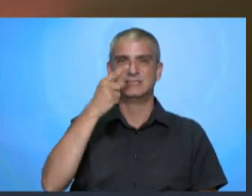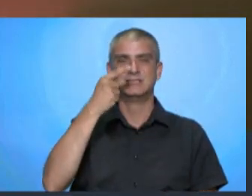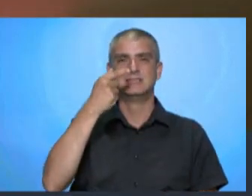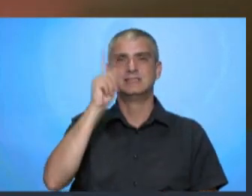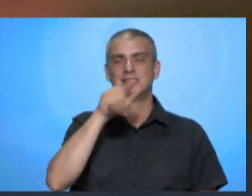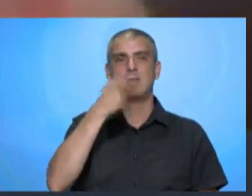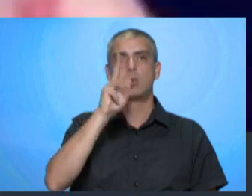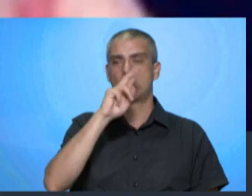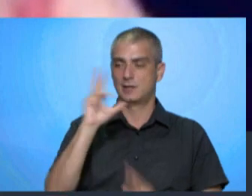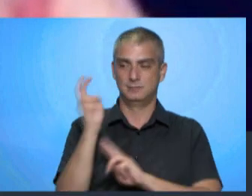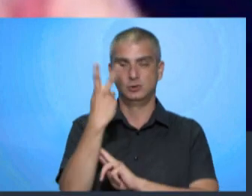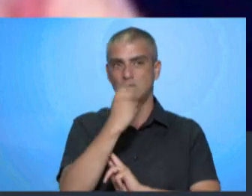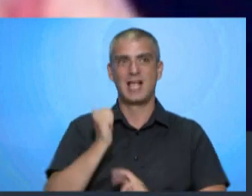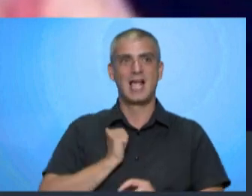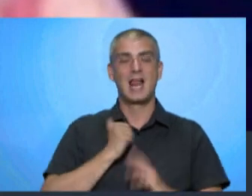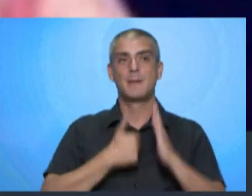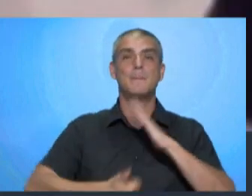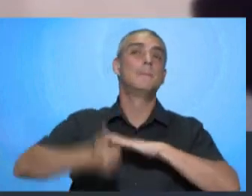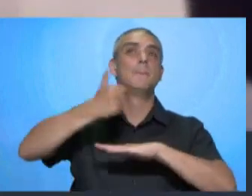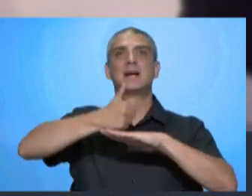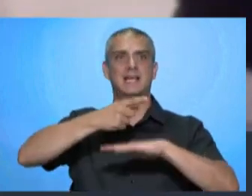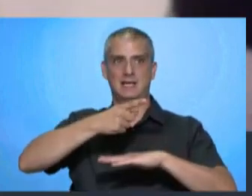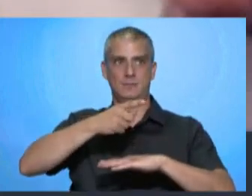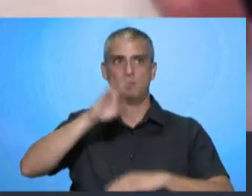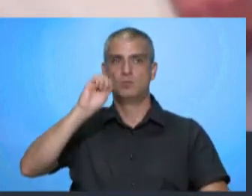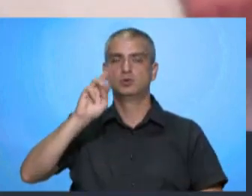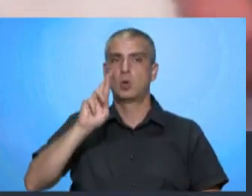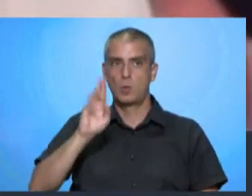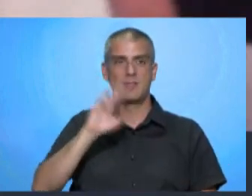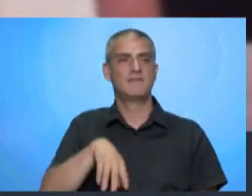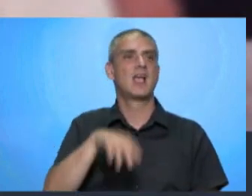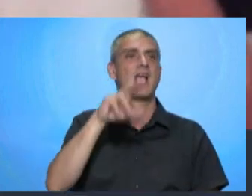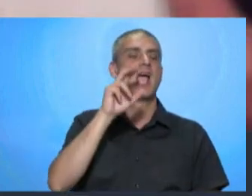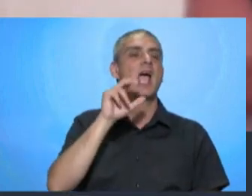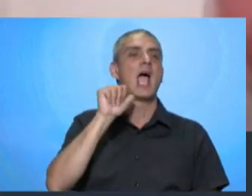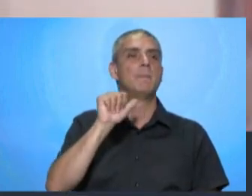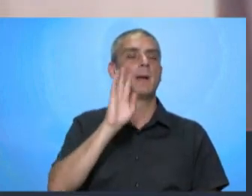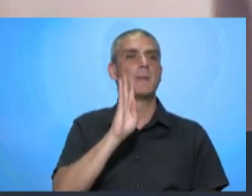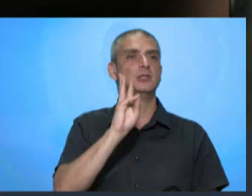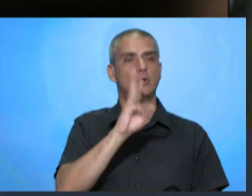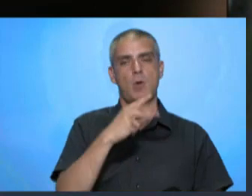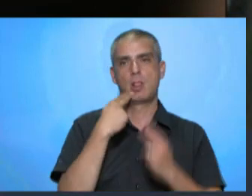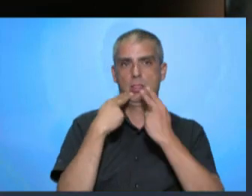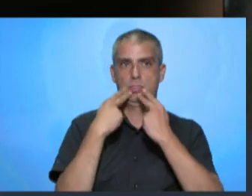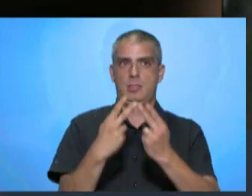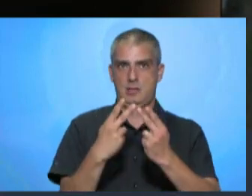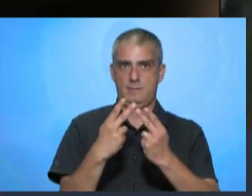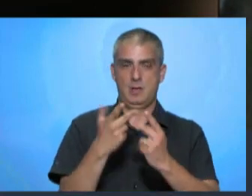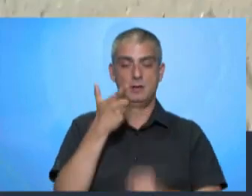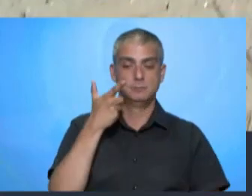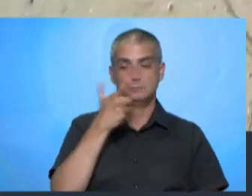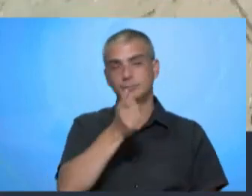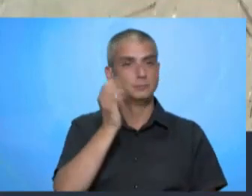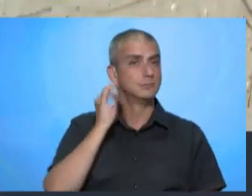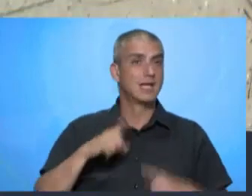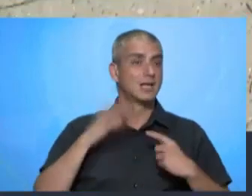החשד, גייס את שני חייליו הבכירים ביותר, משה רובין ואמיר בן שימול, עם סימת הנקמה, התנקשות